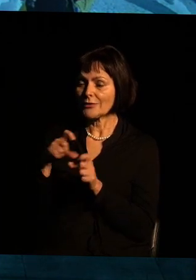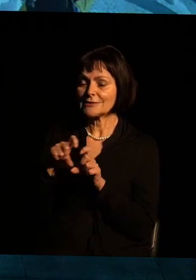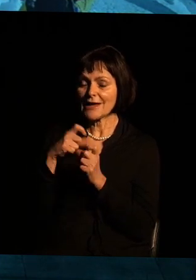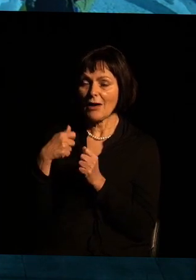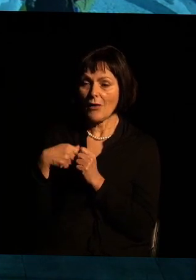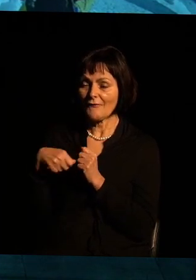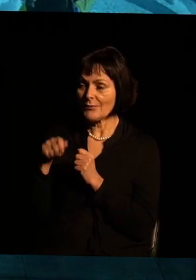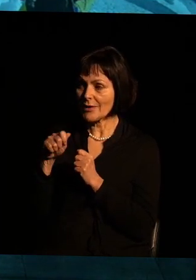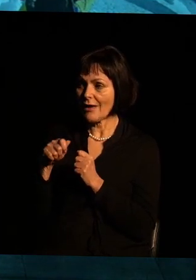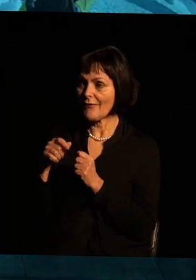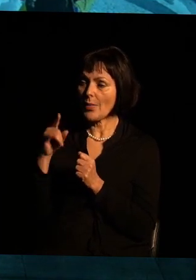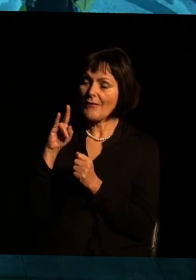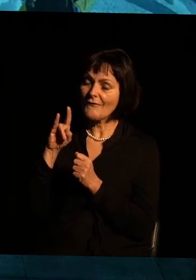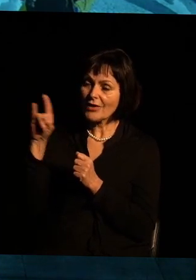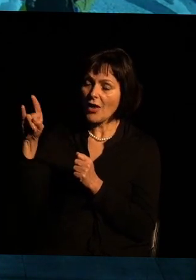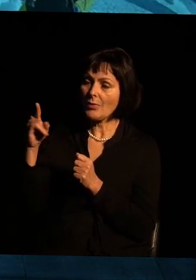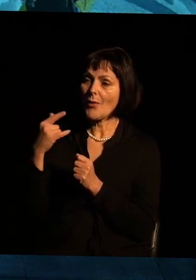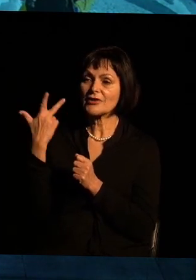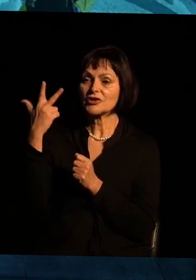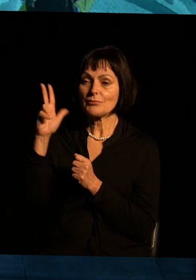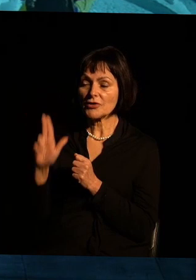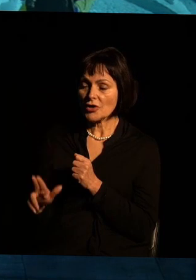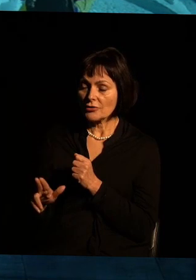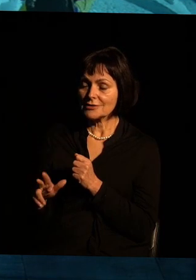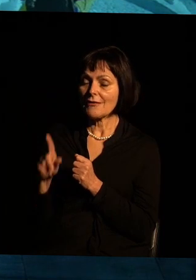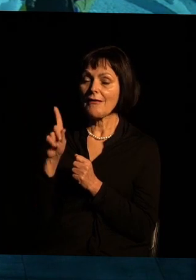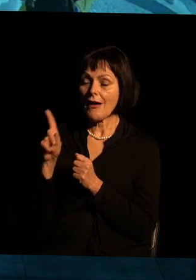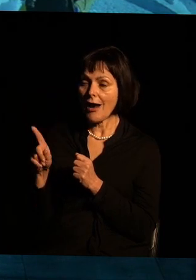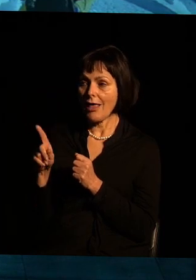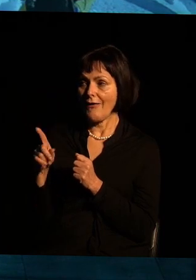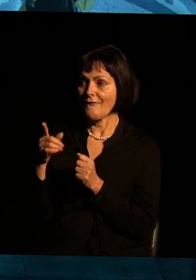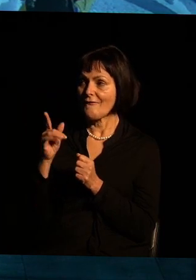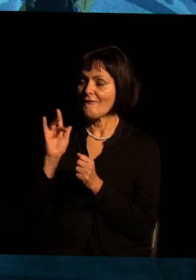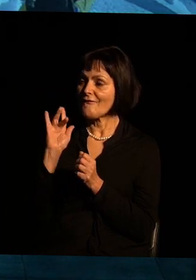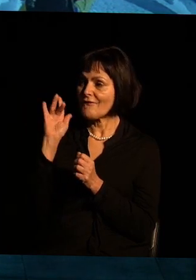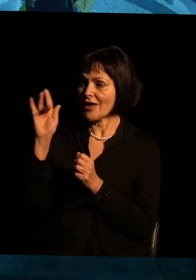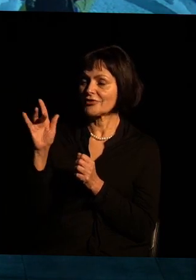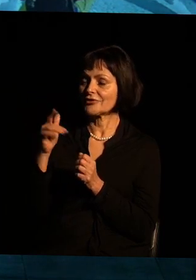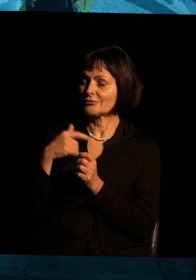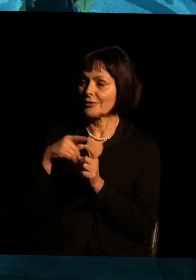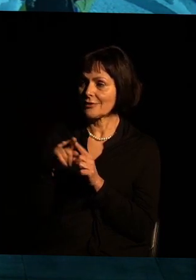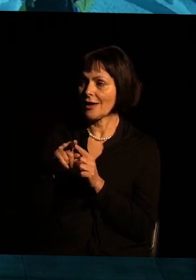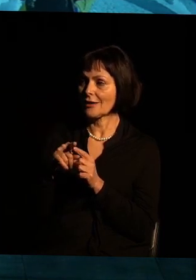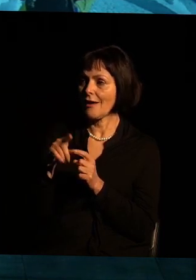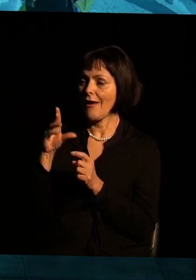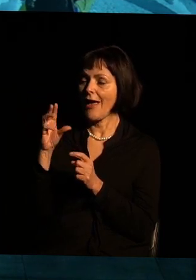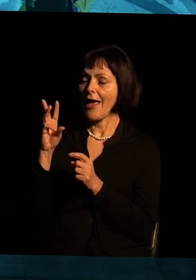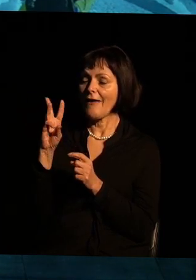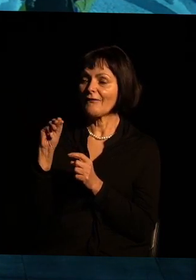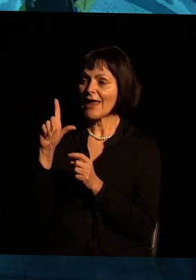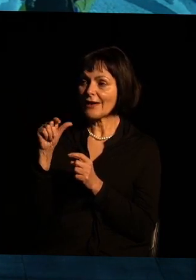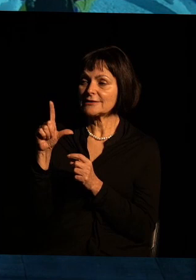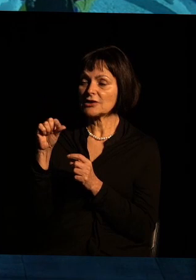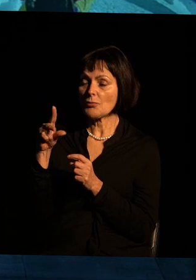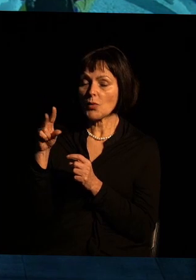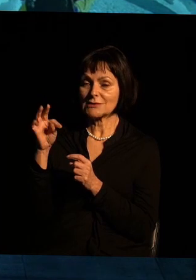wyprawa od wylotu do powrotu trwała 3 miesiące. No ale weszliśmy zarówno Krzysiu Wielicki, Piotr Pustelnik